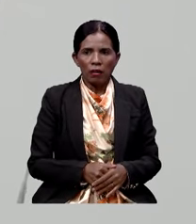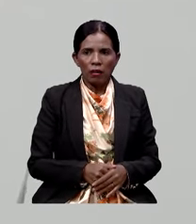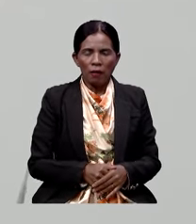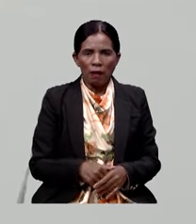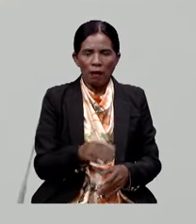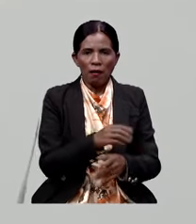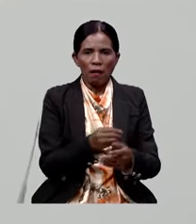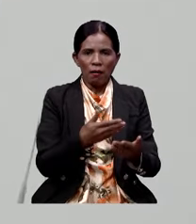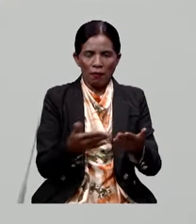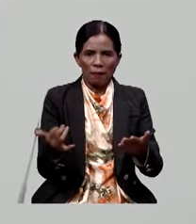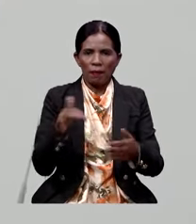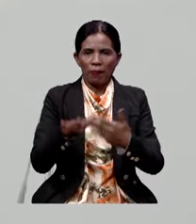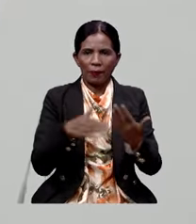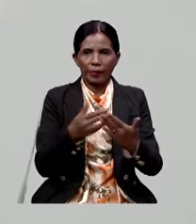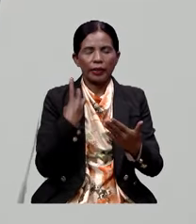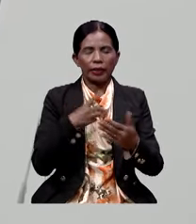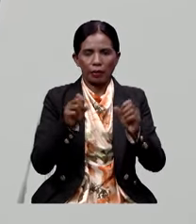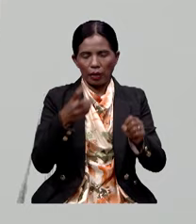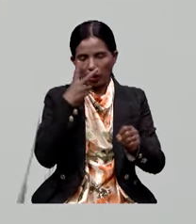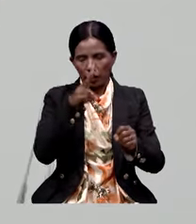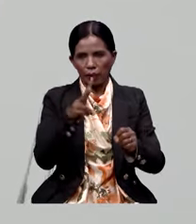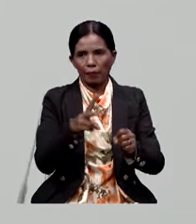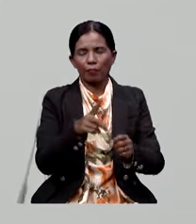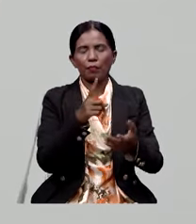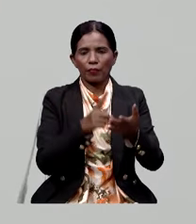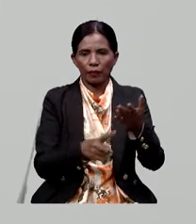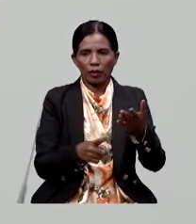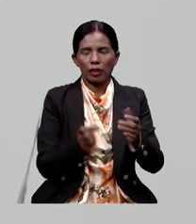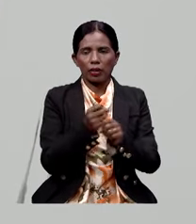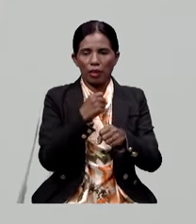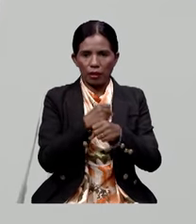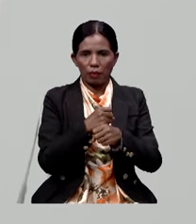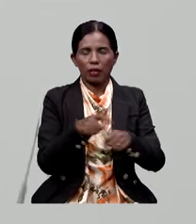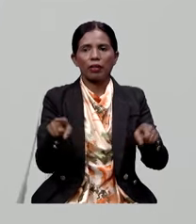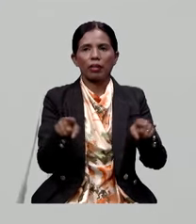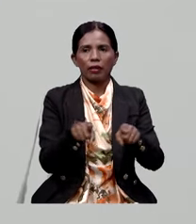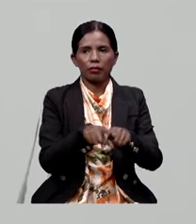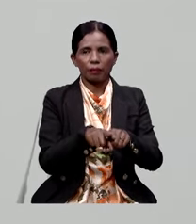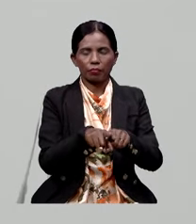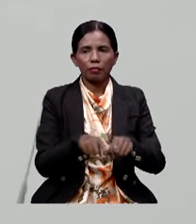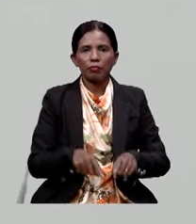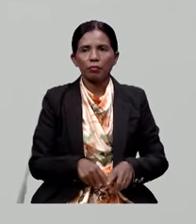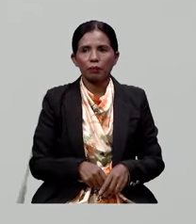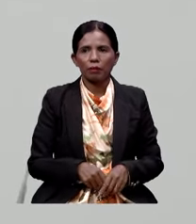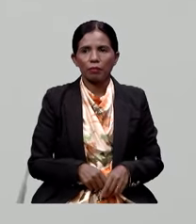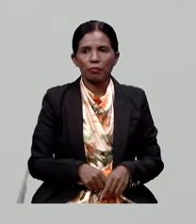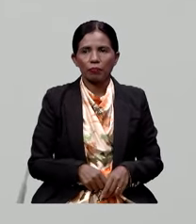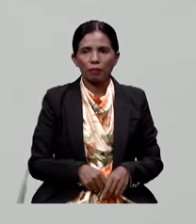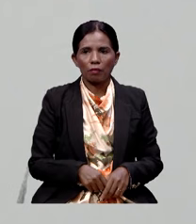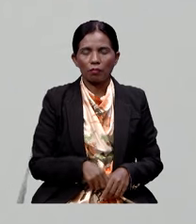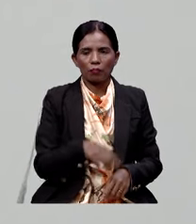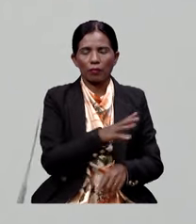produk importasi baru. Kayak kita bele hari, aku saya mau boleh kita produce ona maka ba B mineral